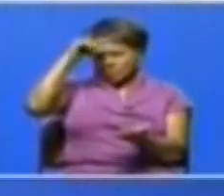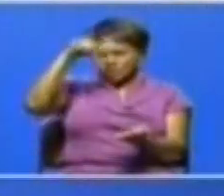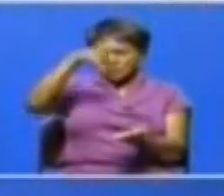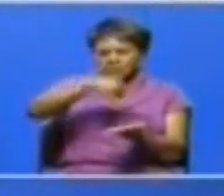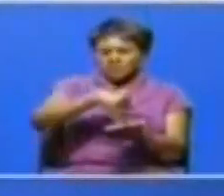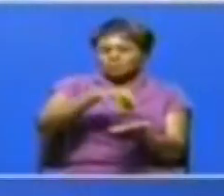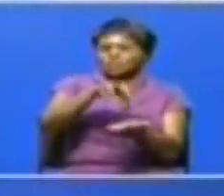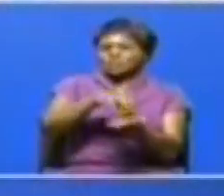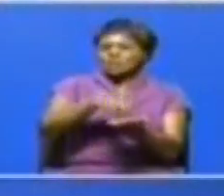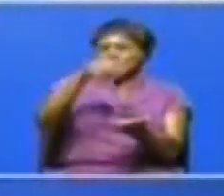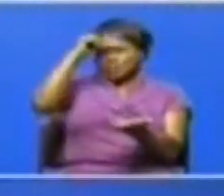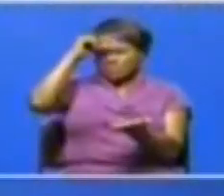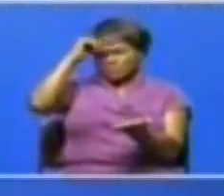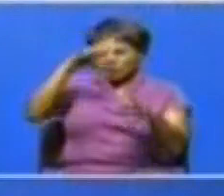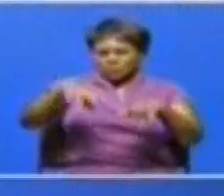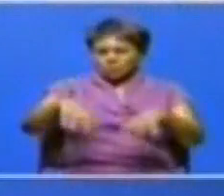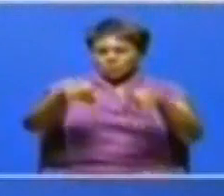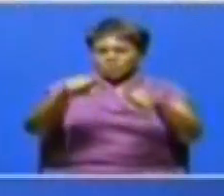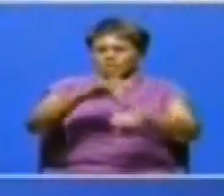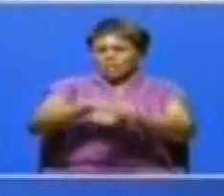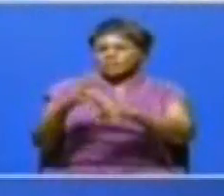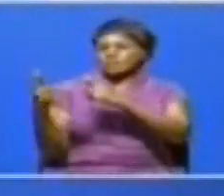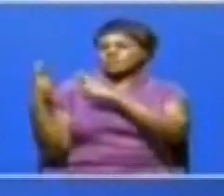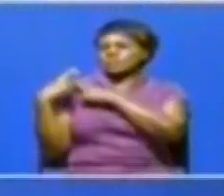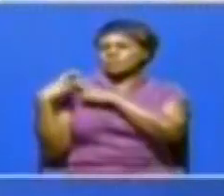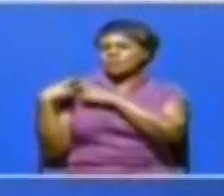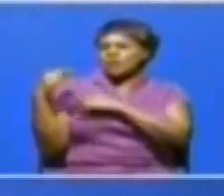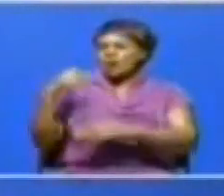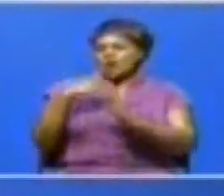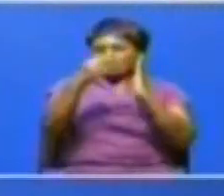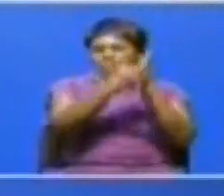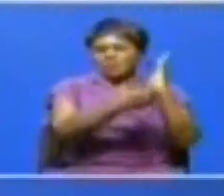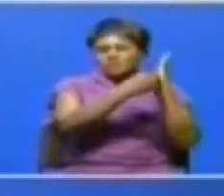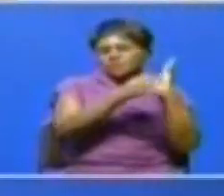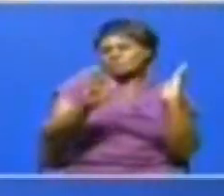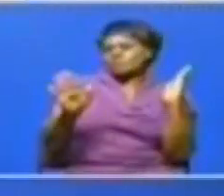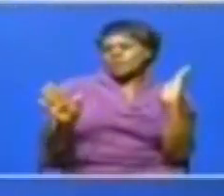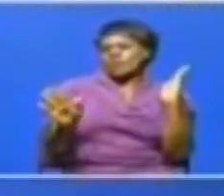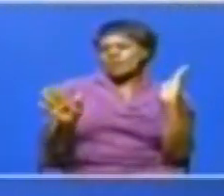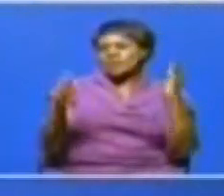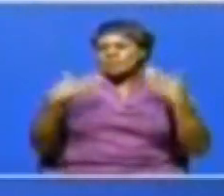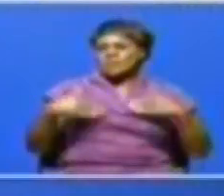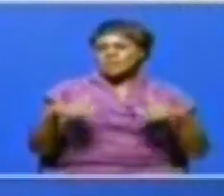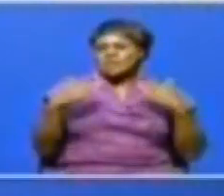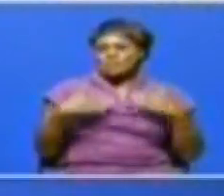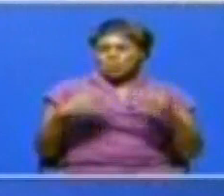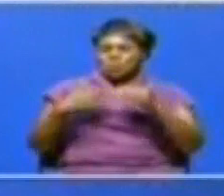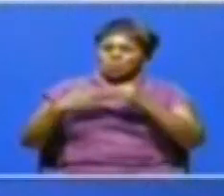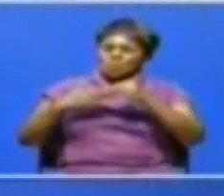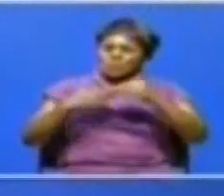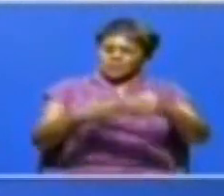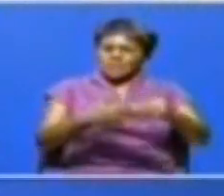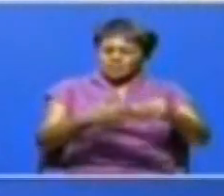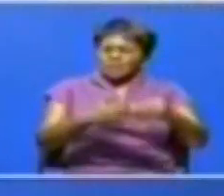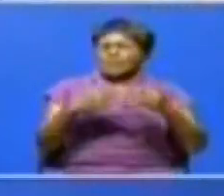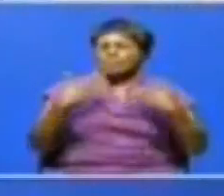place. Kuna ile serikali imechukua jukumu, hiyo serikali iko na manifesto yao. Kwa hivyo wale watu watawekwa uongozini